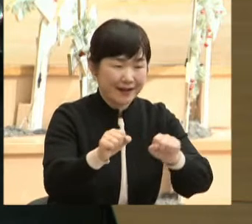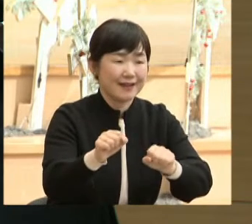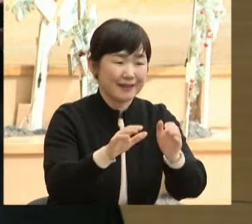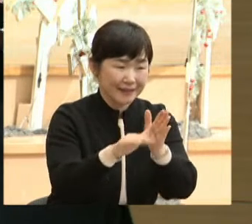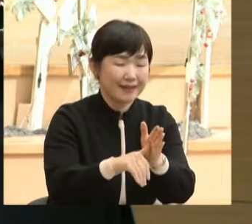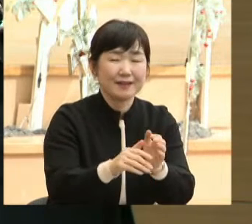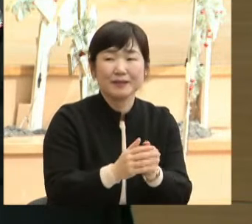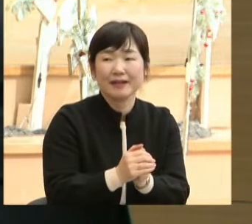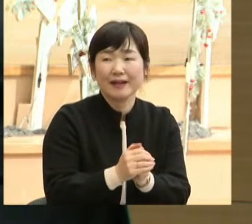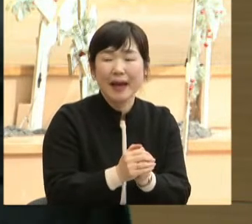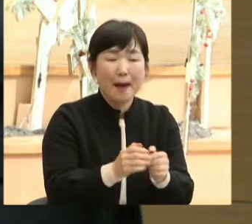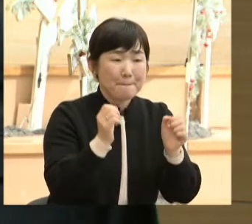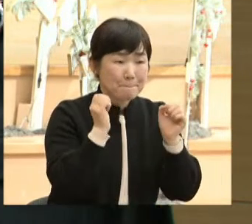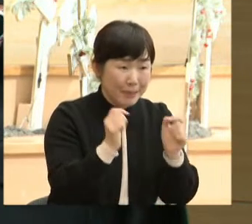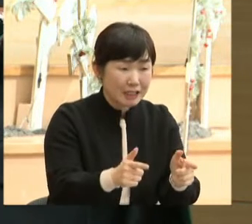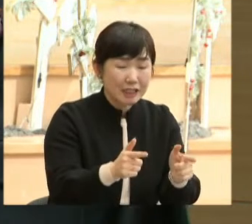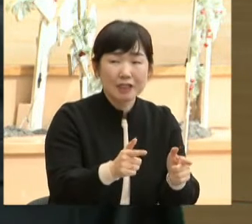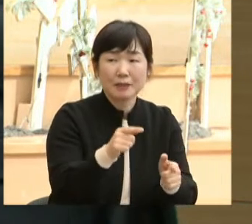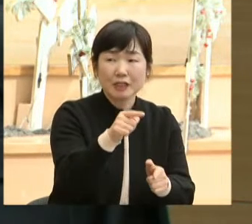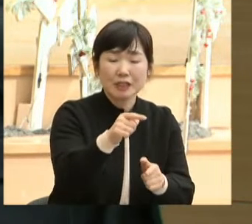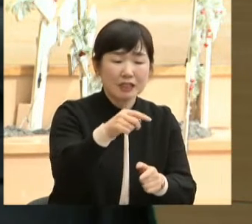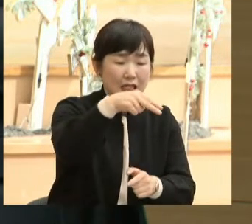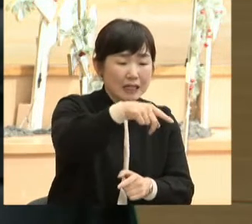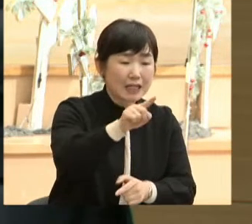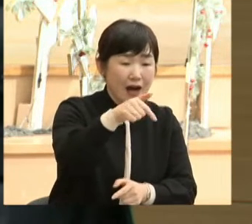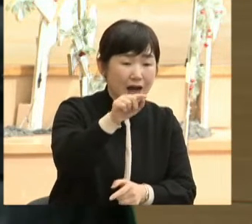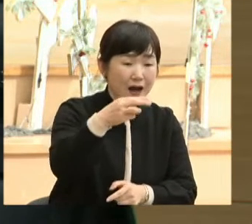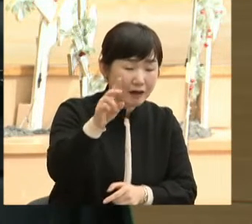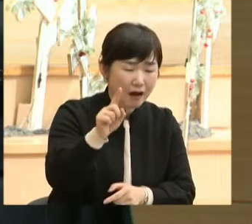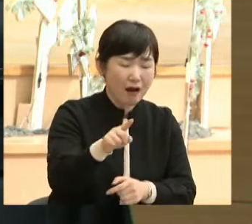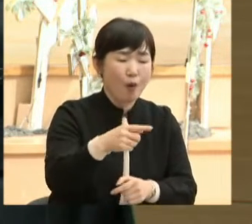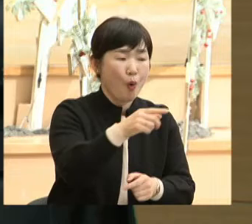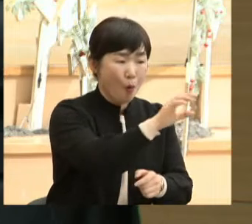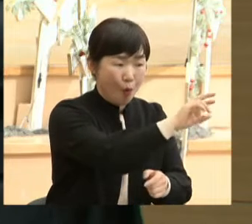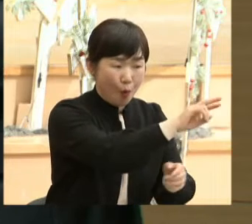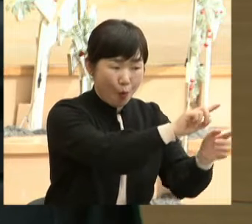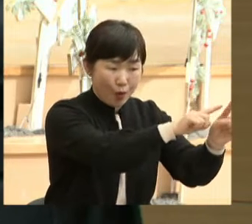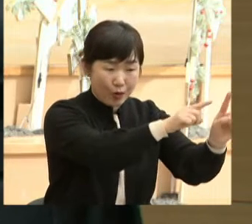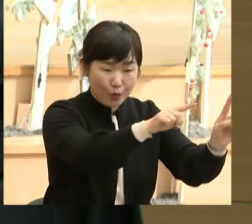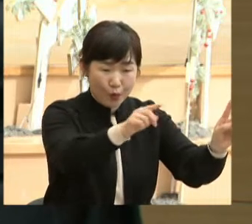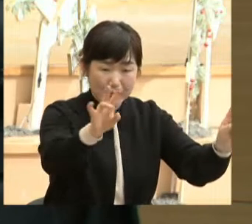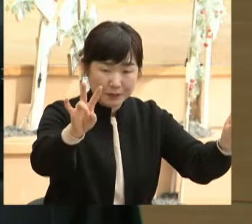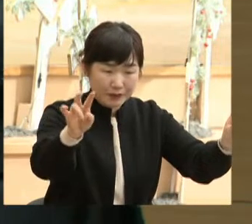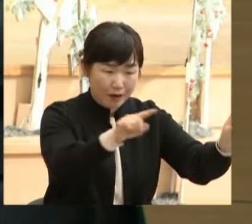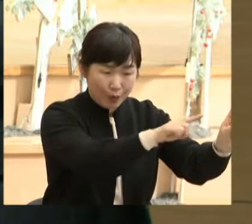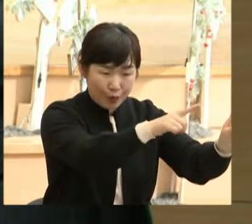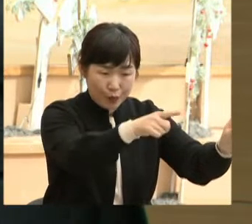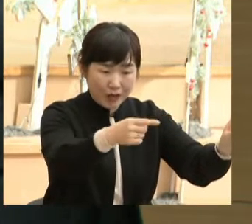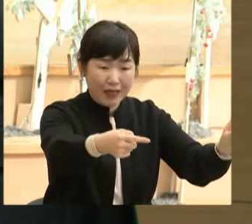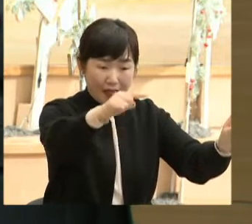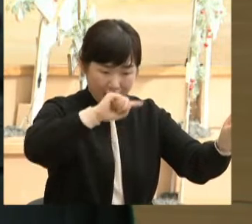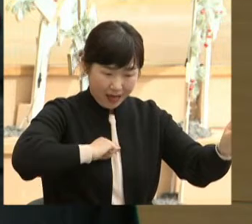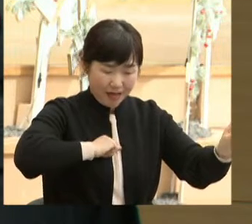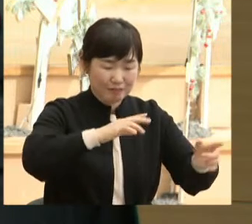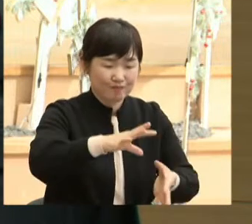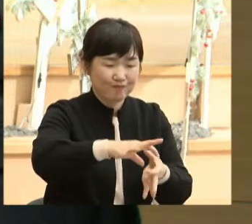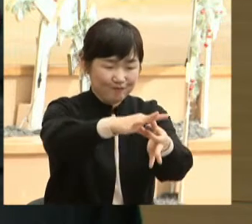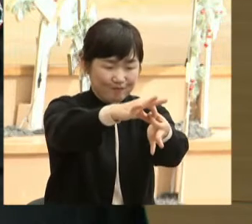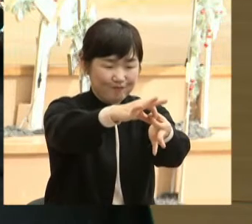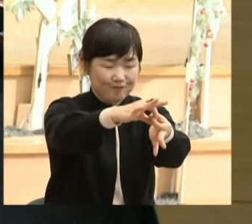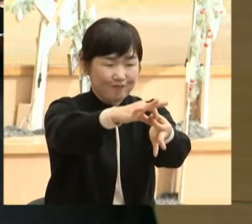마침 사가랴가 그 반열 대로 제사장 차례대로 차례대로 하나님 앞에서